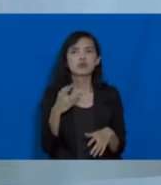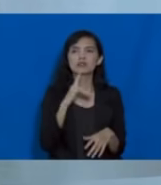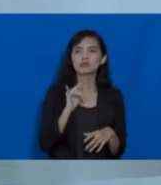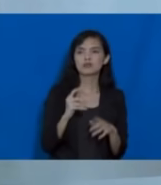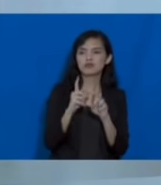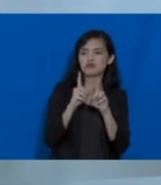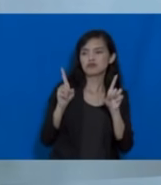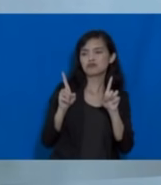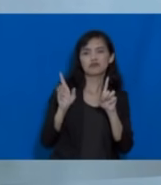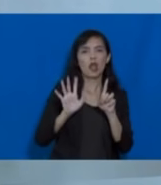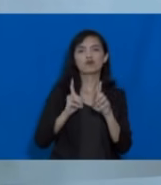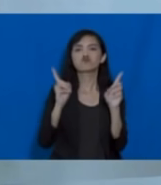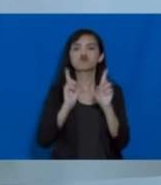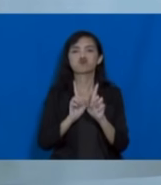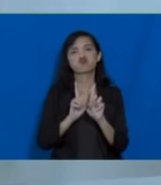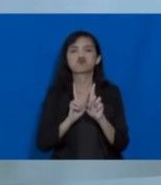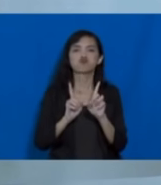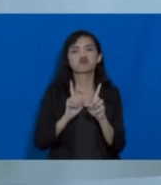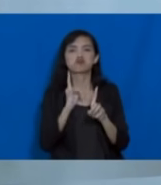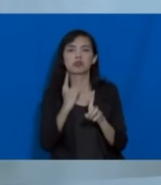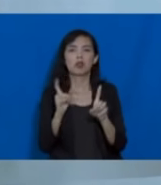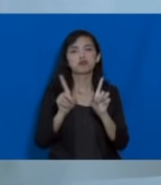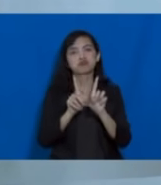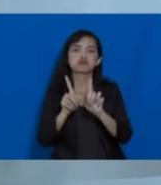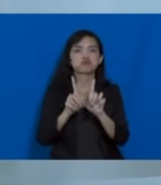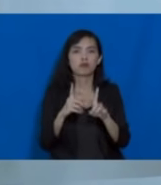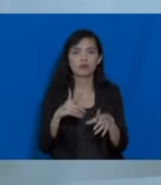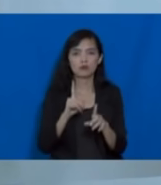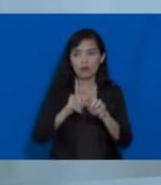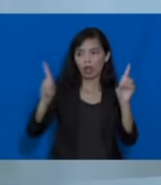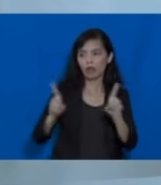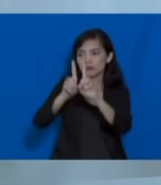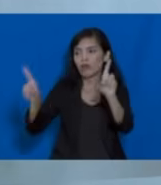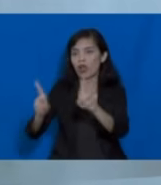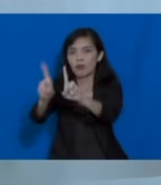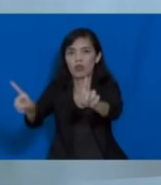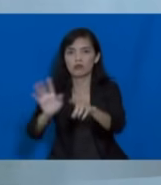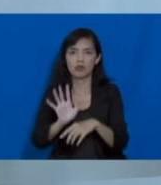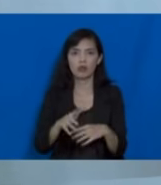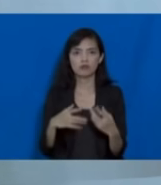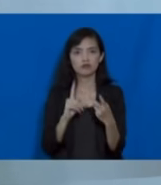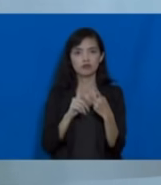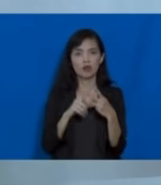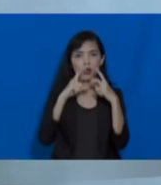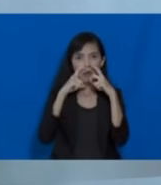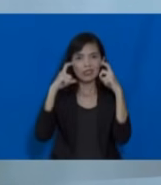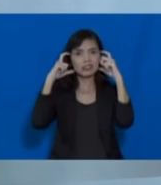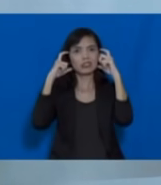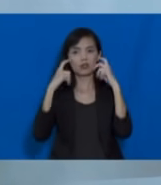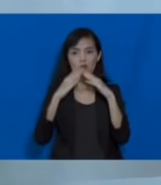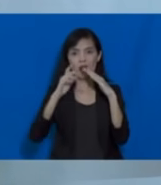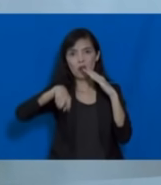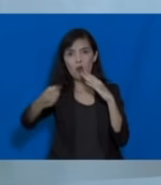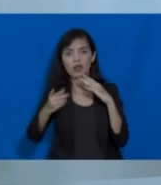jarak di dalam berkomunikasi sosial masih belum menggunakan masker pada saat berada di